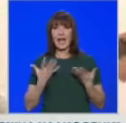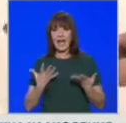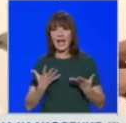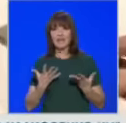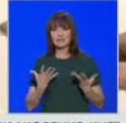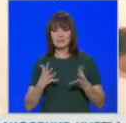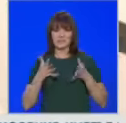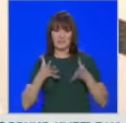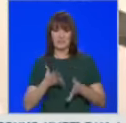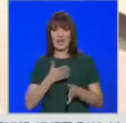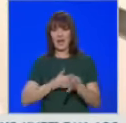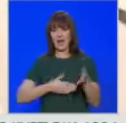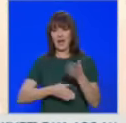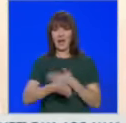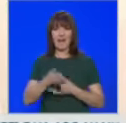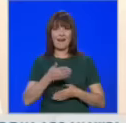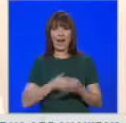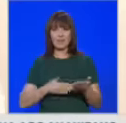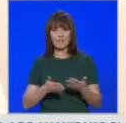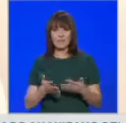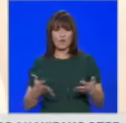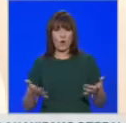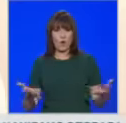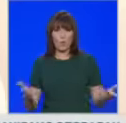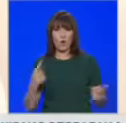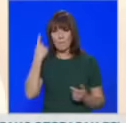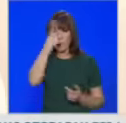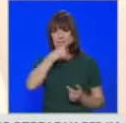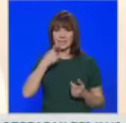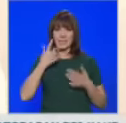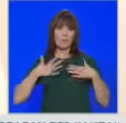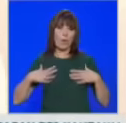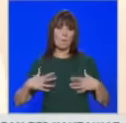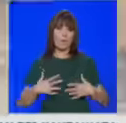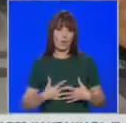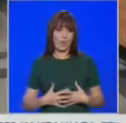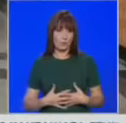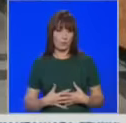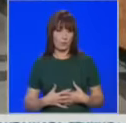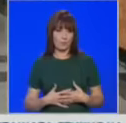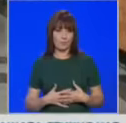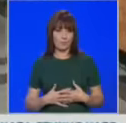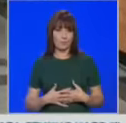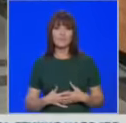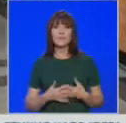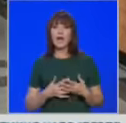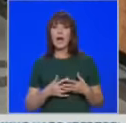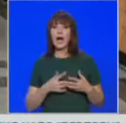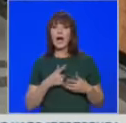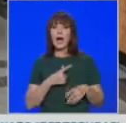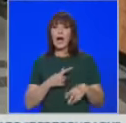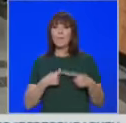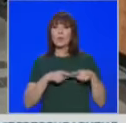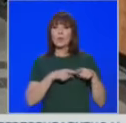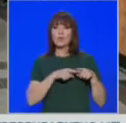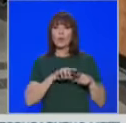обезобразяване, което се е изразило с множество прорезни рани по лицето и по тялото на пострадалата. Районната прокуратура в Стара